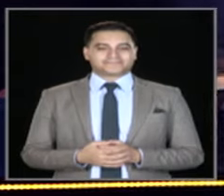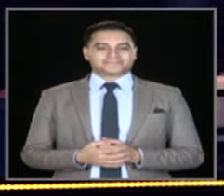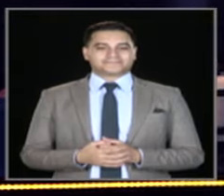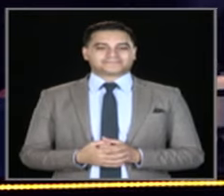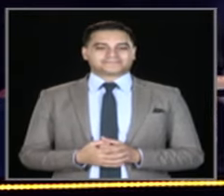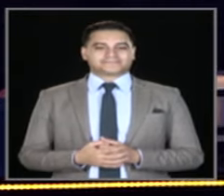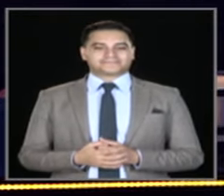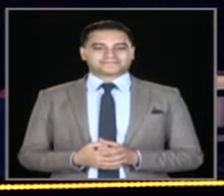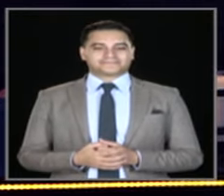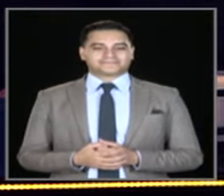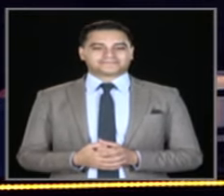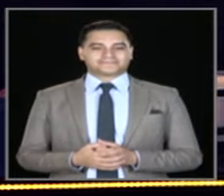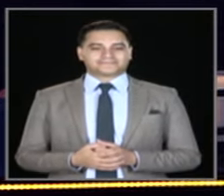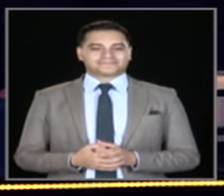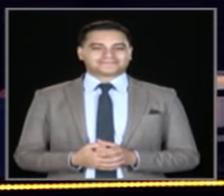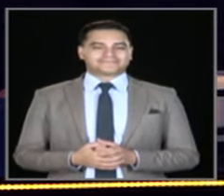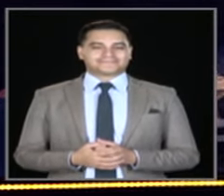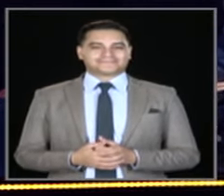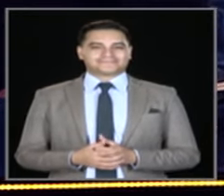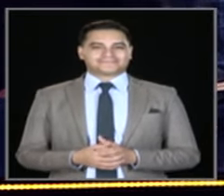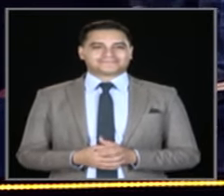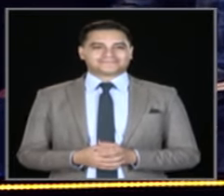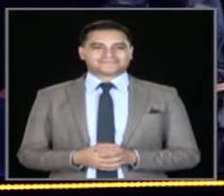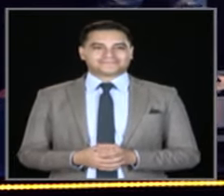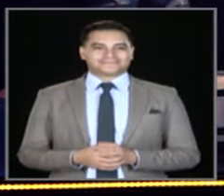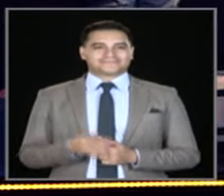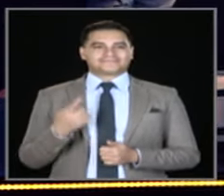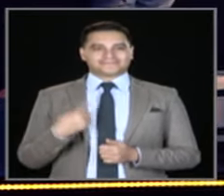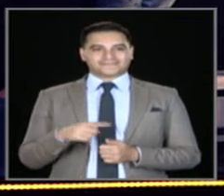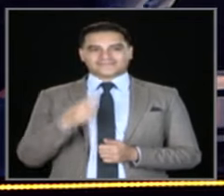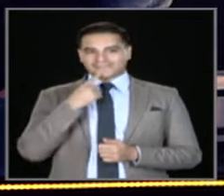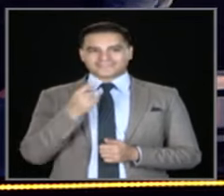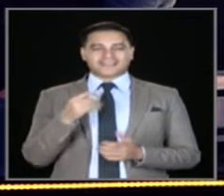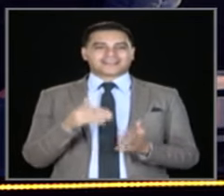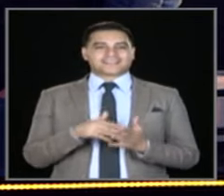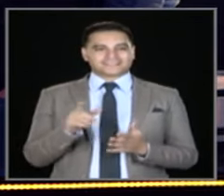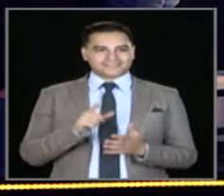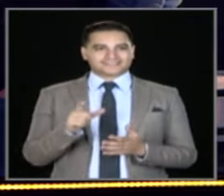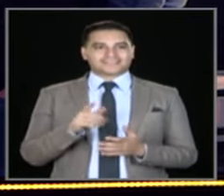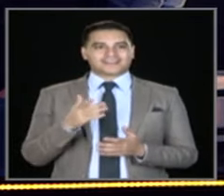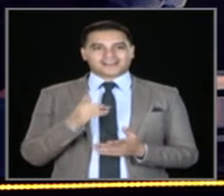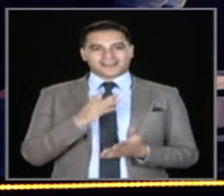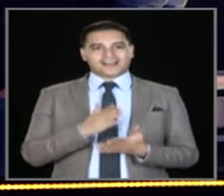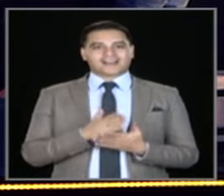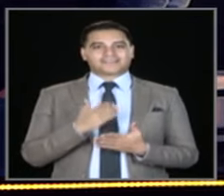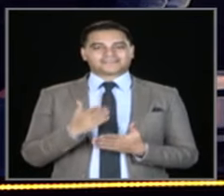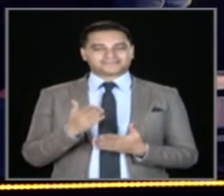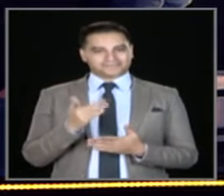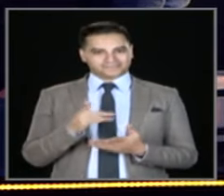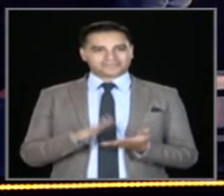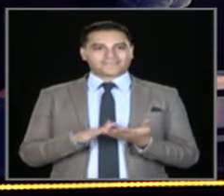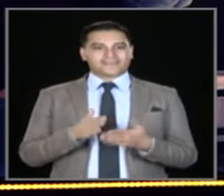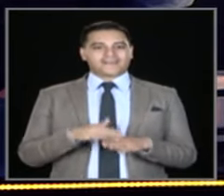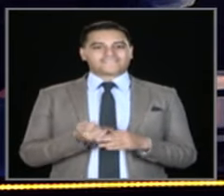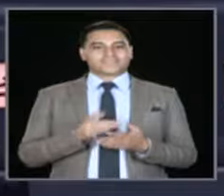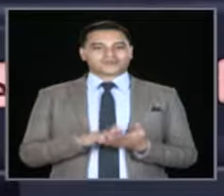الاخيره او في الجزء من الثانيه الاخيره حلو حقك برافو عليك انك ما ادتنيش